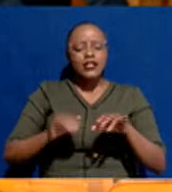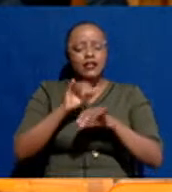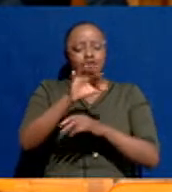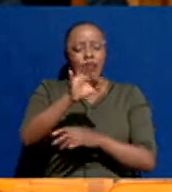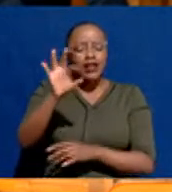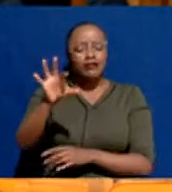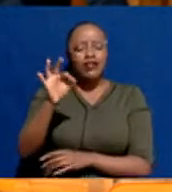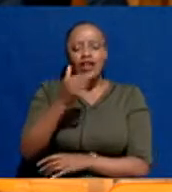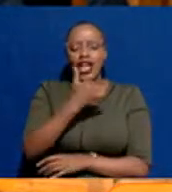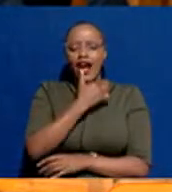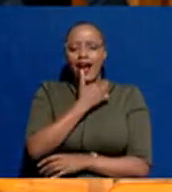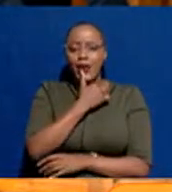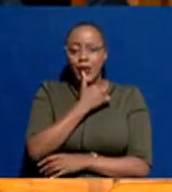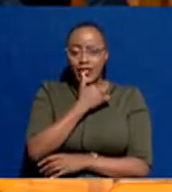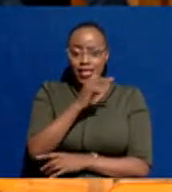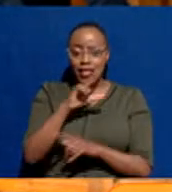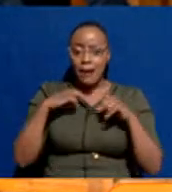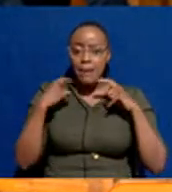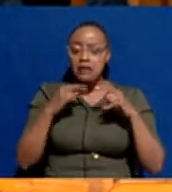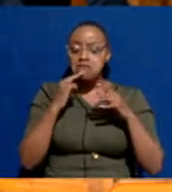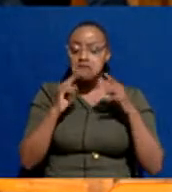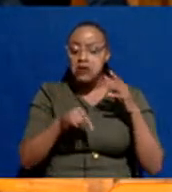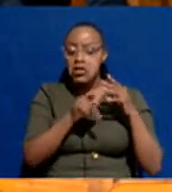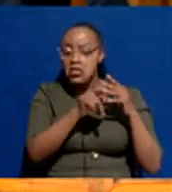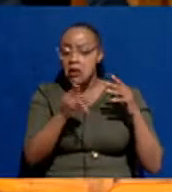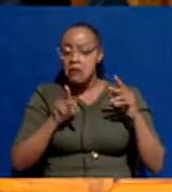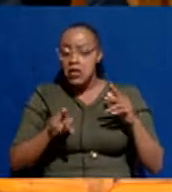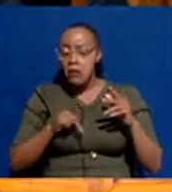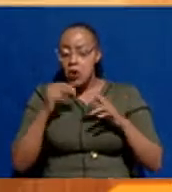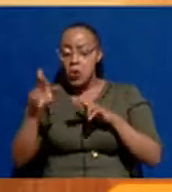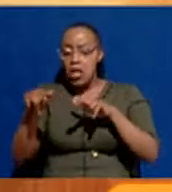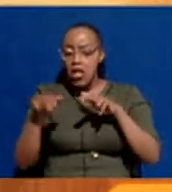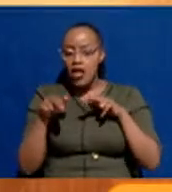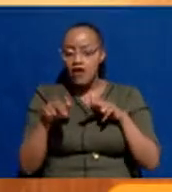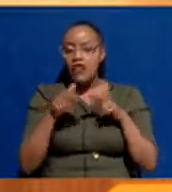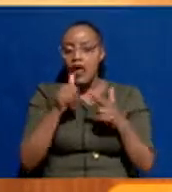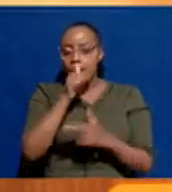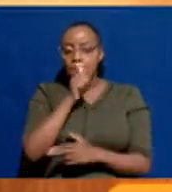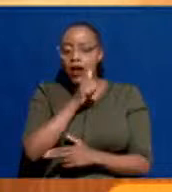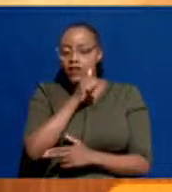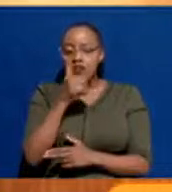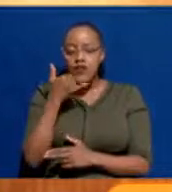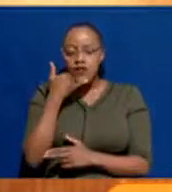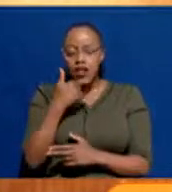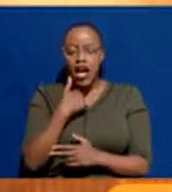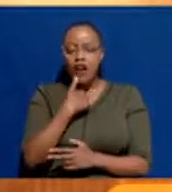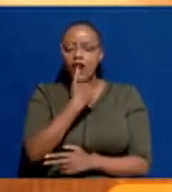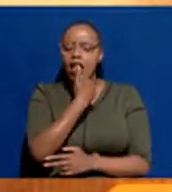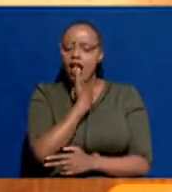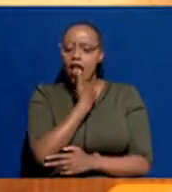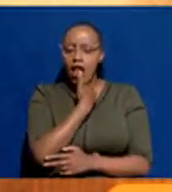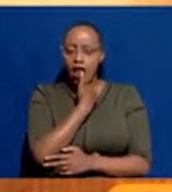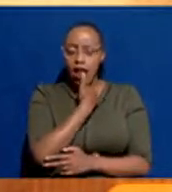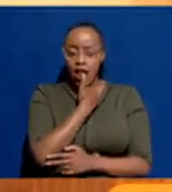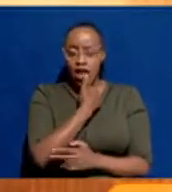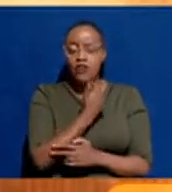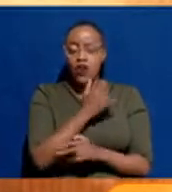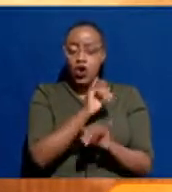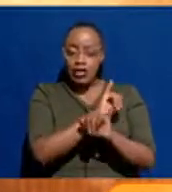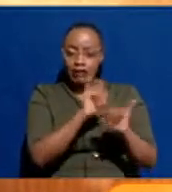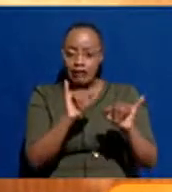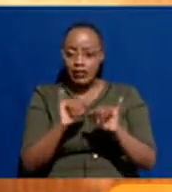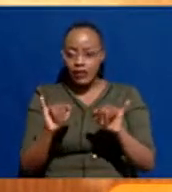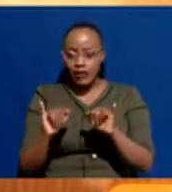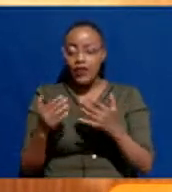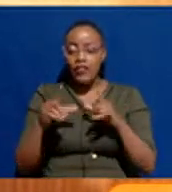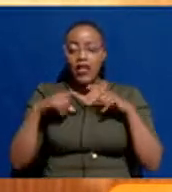Kasisi Njuguna aidha aliwaambia wathiriwa wake kuwa sehemu zake za siri zilikuwa na mafuta ya utakaso. Vitendo